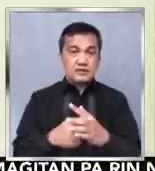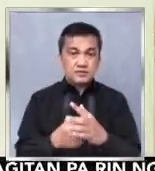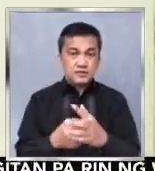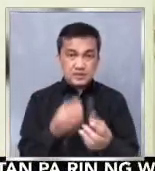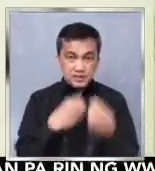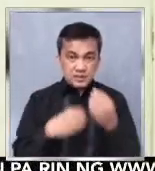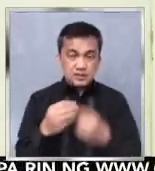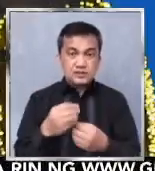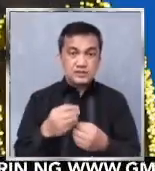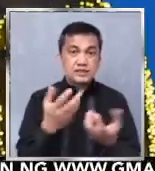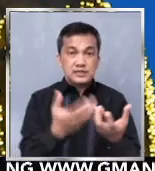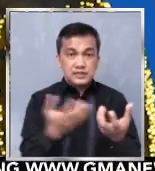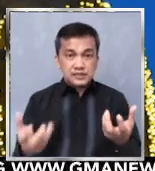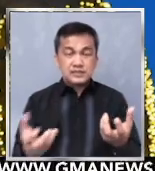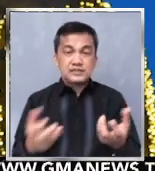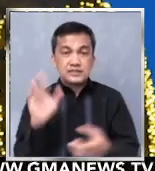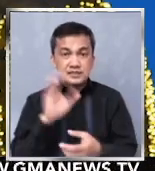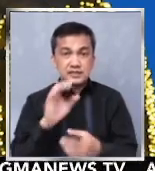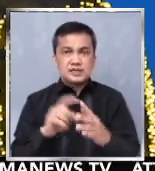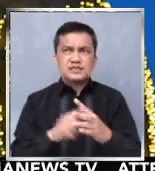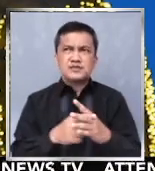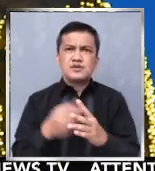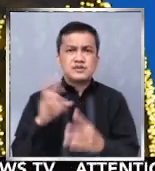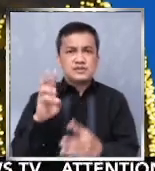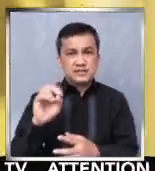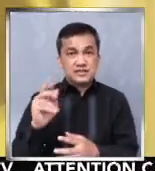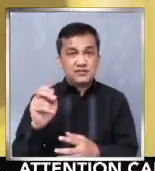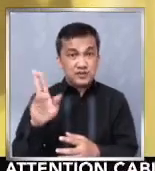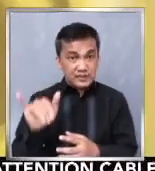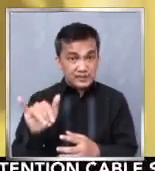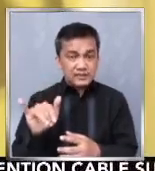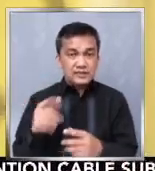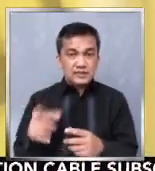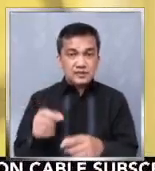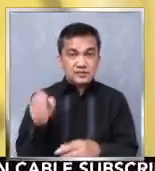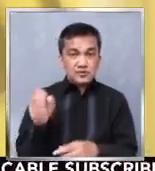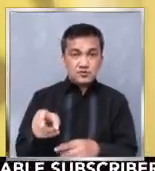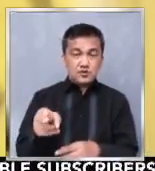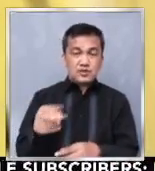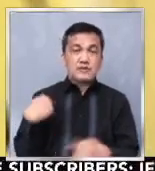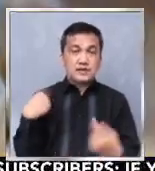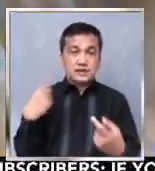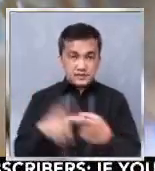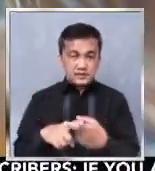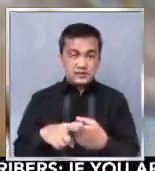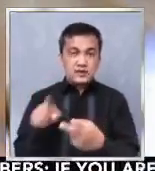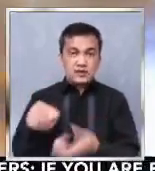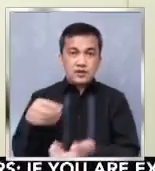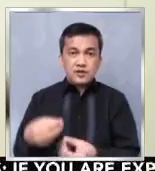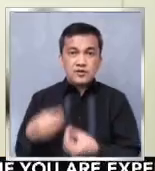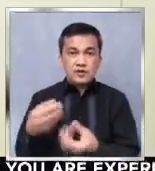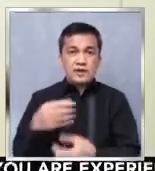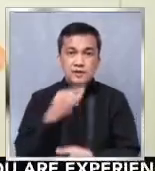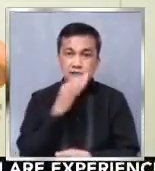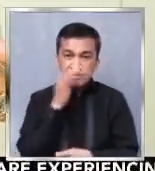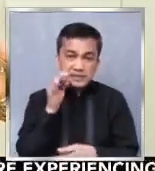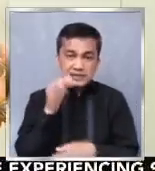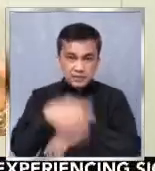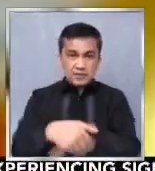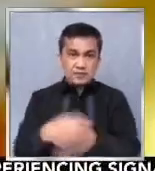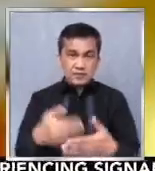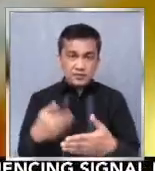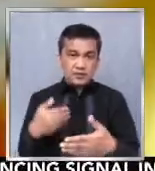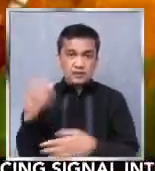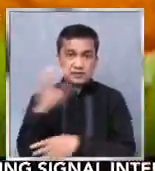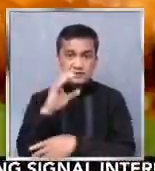po yan noong 16th century. At na mga panahong yun, inutos ng mga prayla ng Kastila ang pag-ayuno o fasting sa gabi bago magpasko. So pagdating ng 12